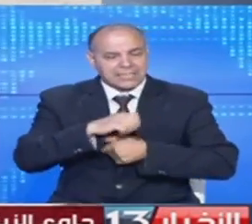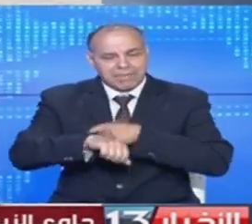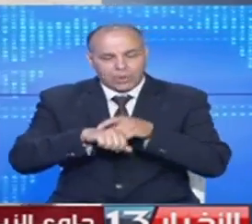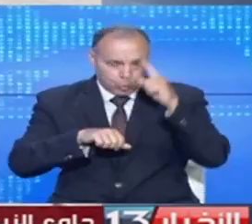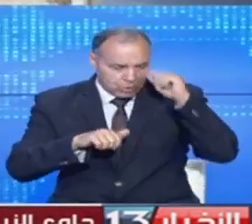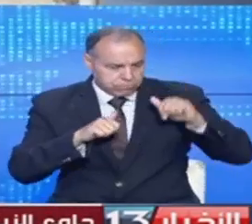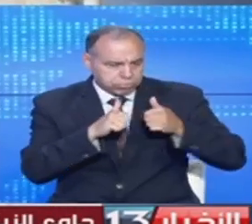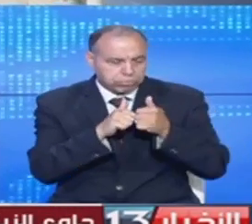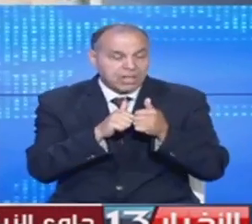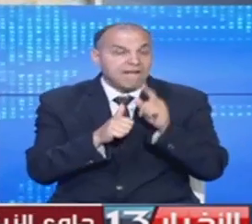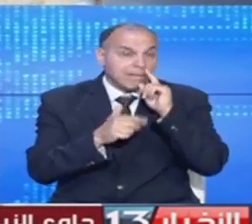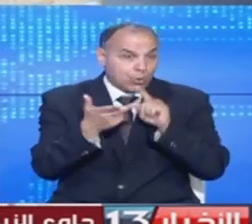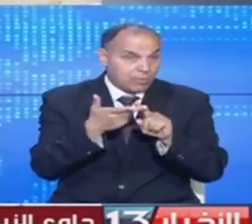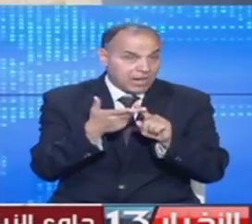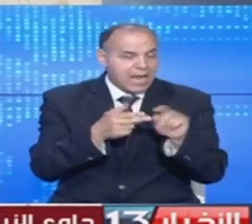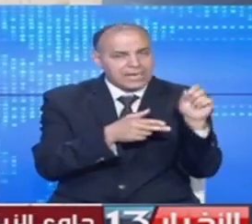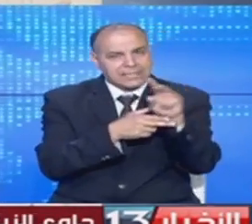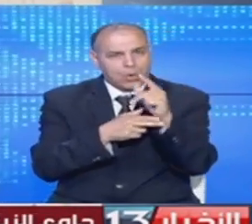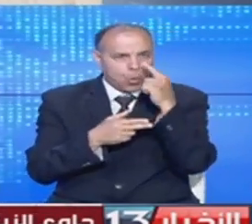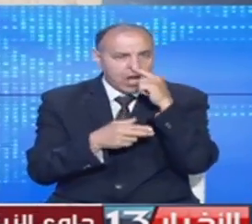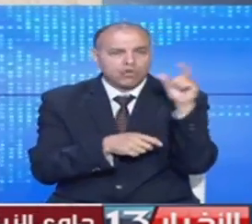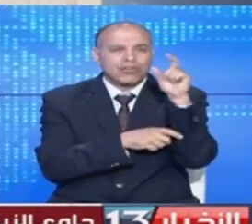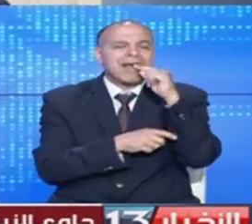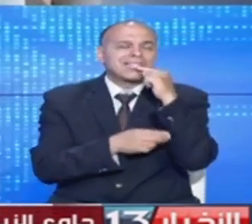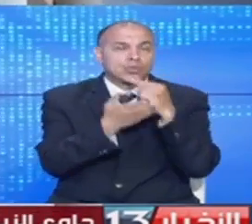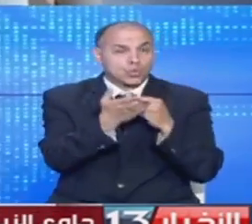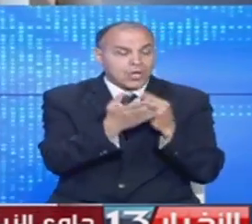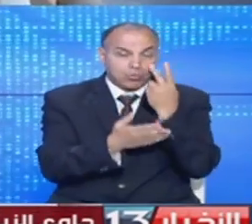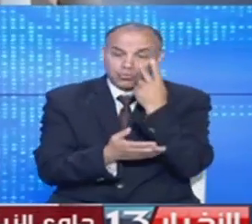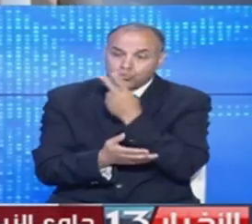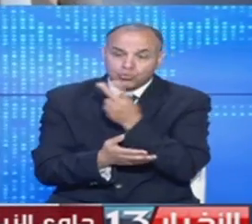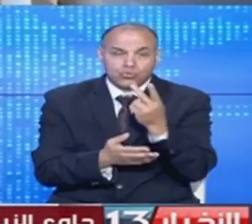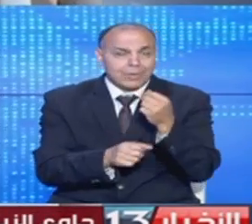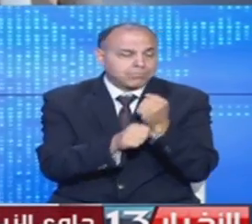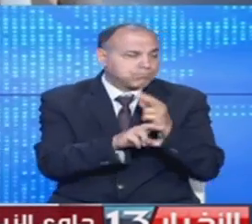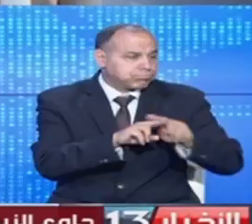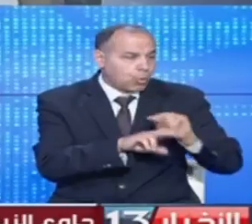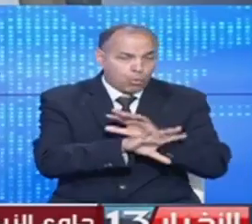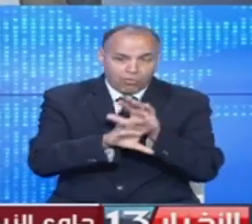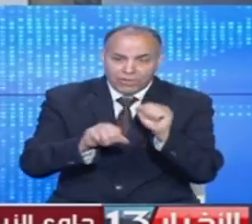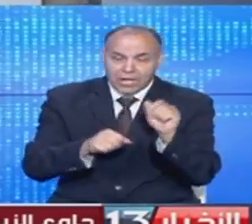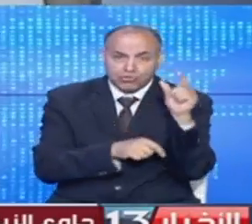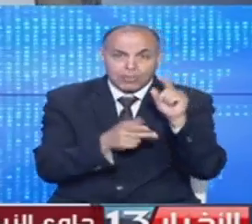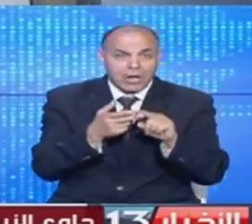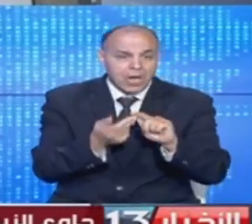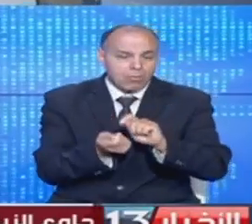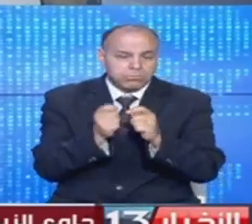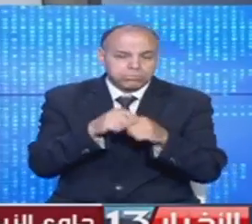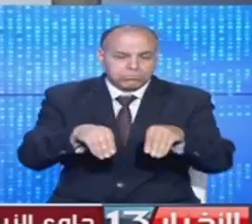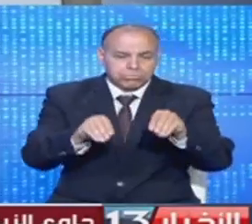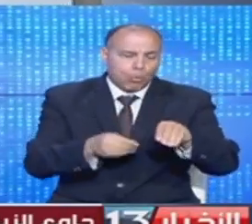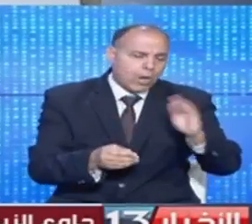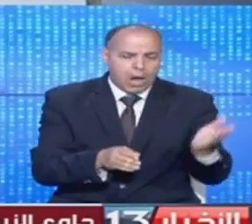تونس سعاد عبد الرحيم على زيارة إلى جامع الزيتونة للاطلاع على انتهاء أشغال صيانة المسجد وتغيير